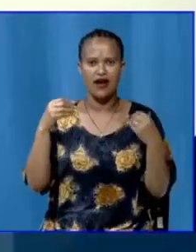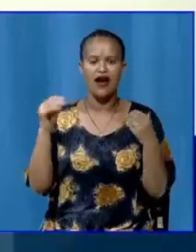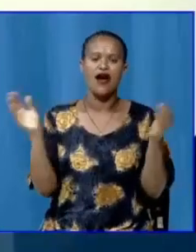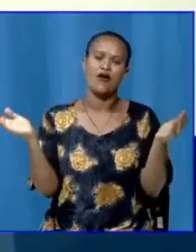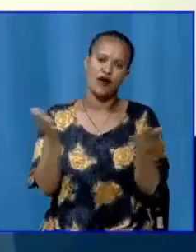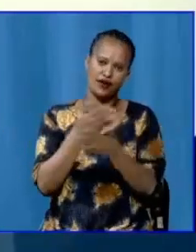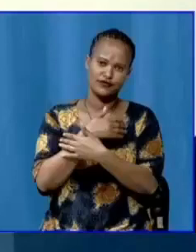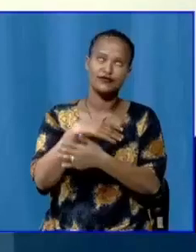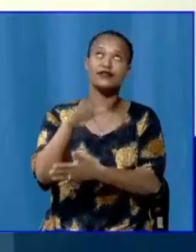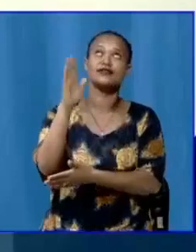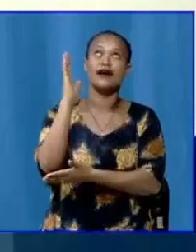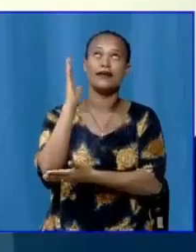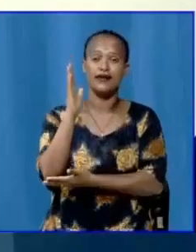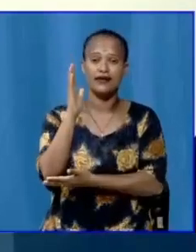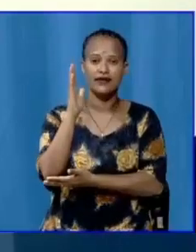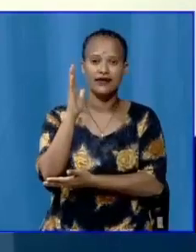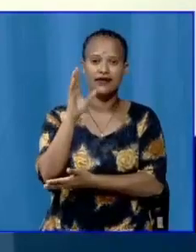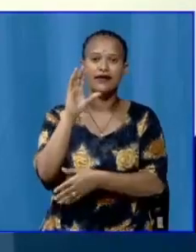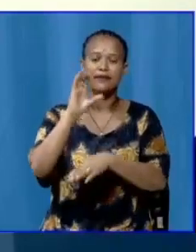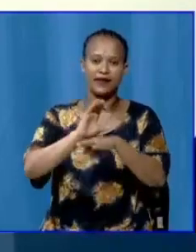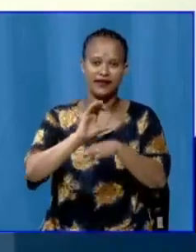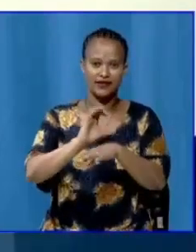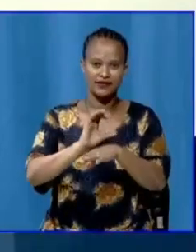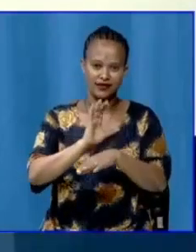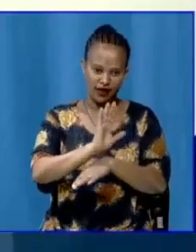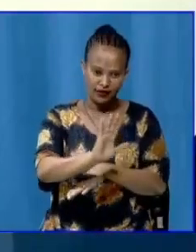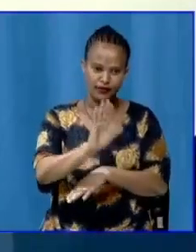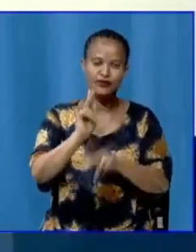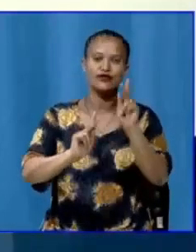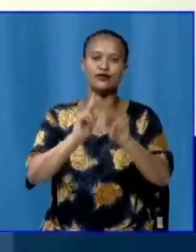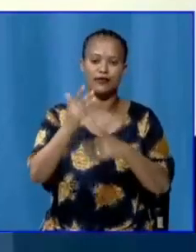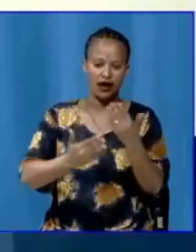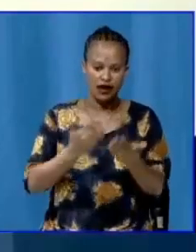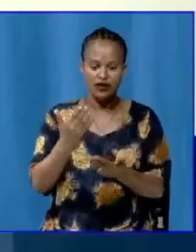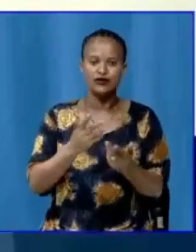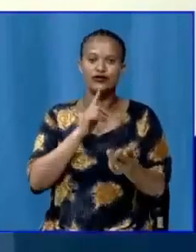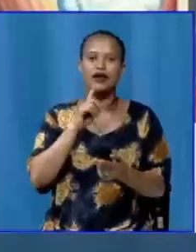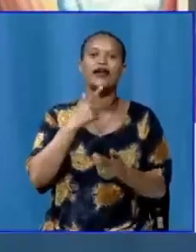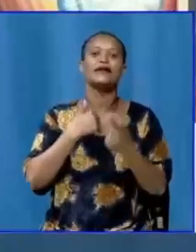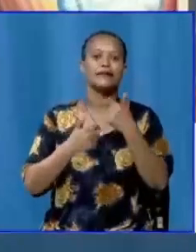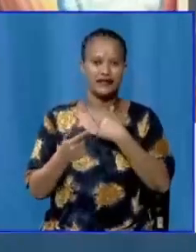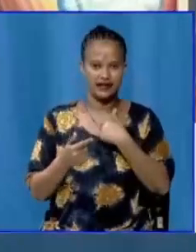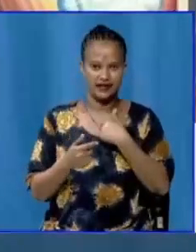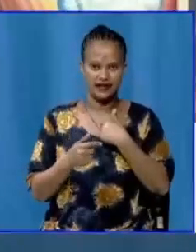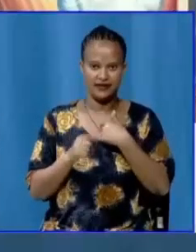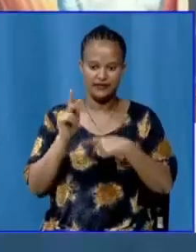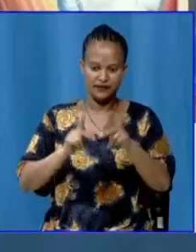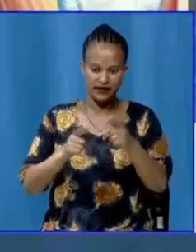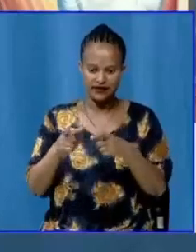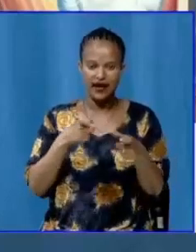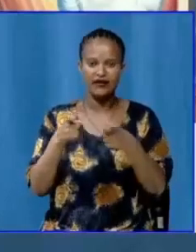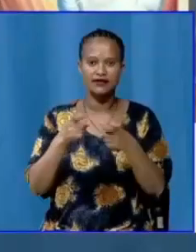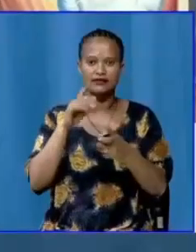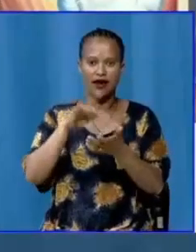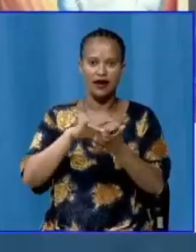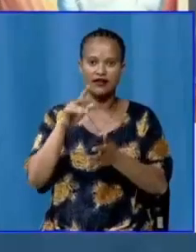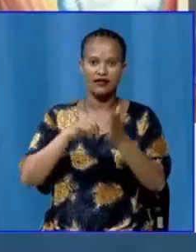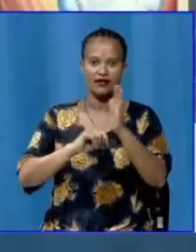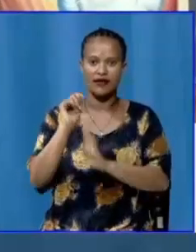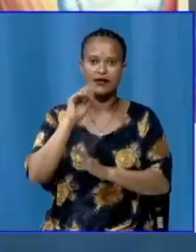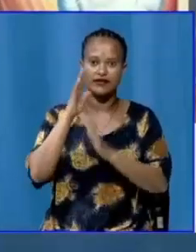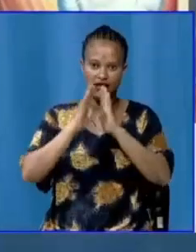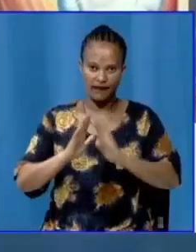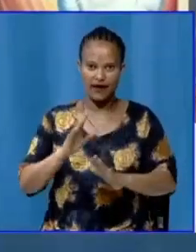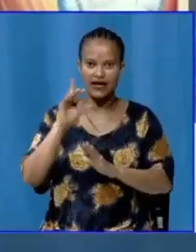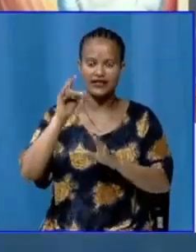ኣጎናፂፉ እግዚኣብሔር ቤተ ክርስቲያኖም ህዝቦም ንኸገልግሉ ኢና እንምነ። ምምሕዳር ዞባ ማእኸል ትግራይ ንመንበረ ሰላማ